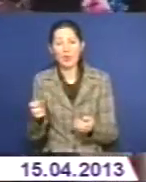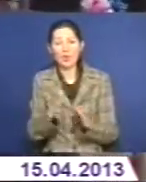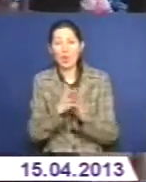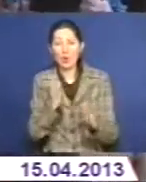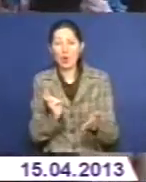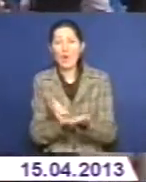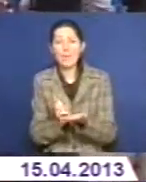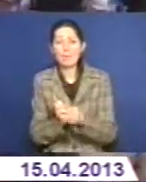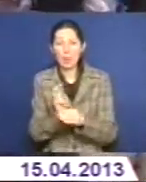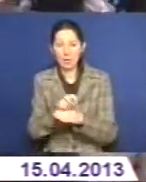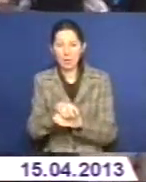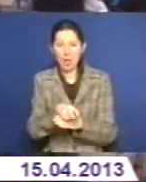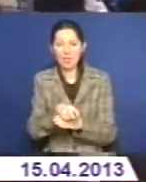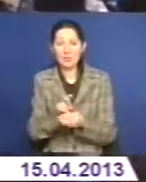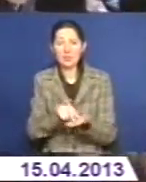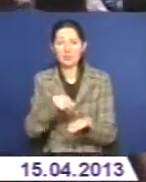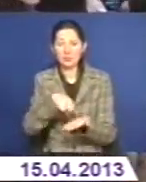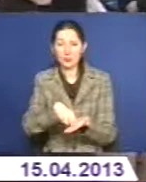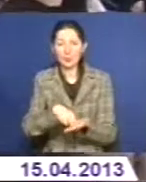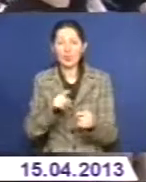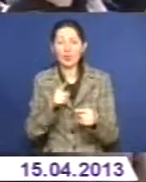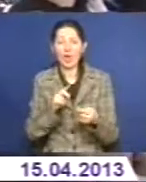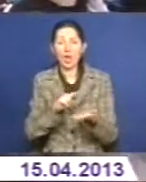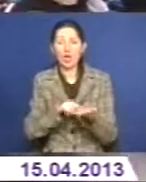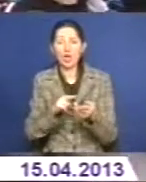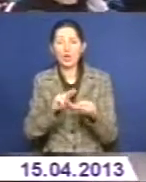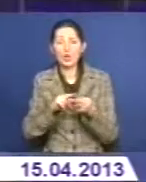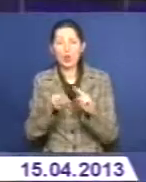та, чинячи поклін, цілували хресне знамення.